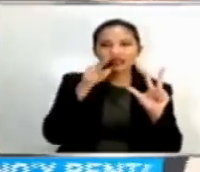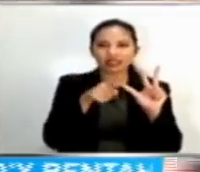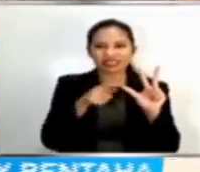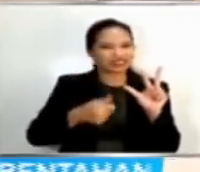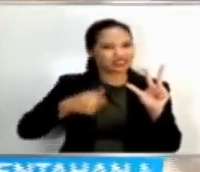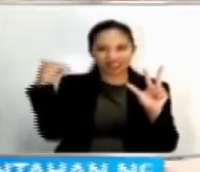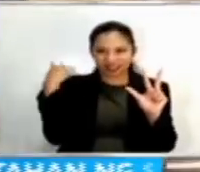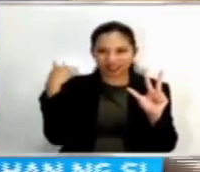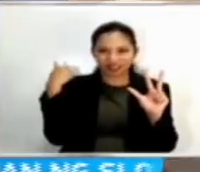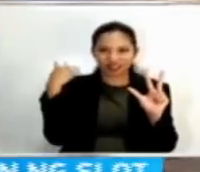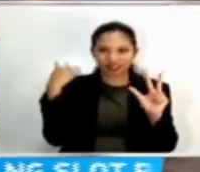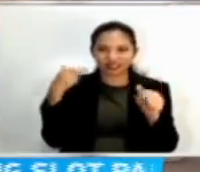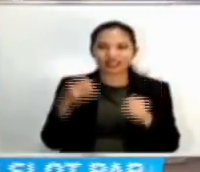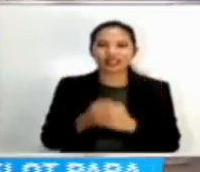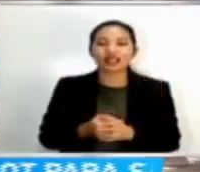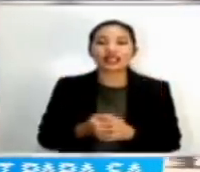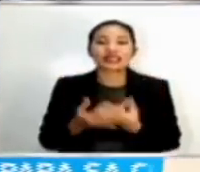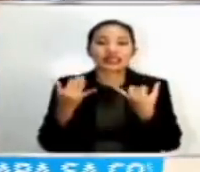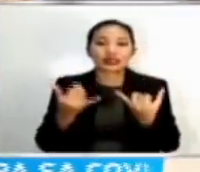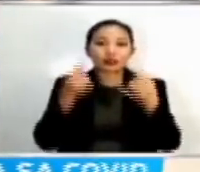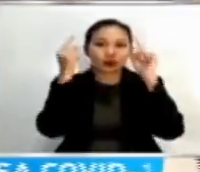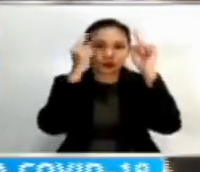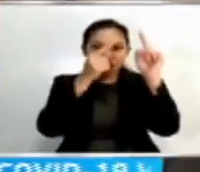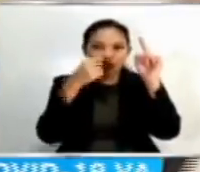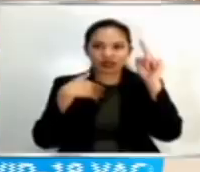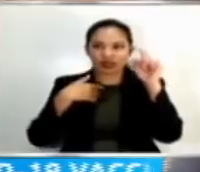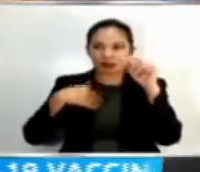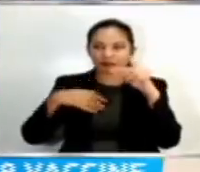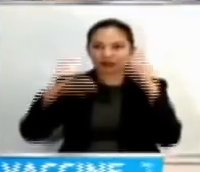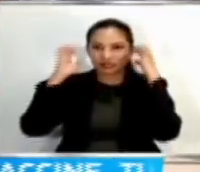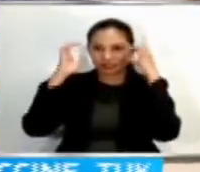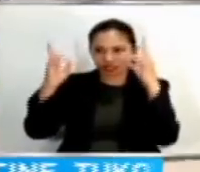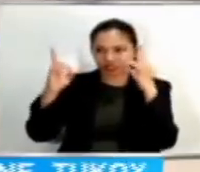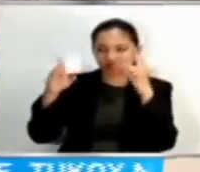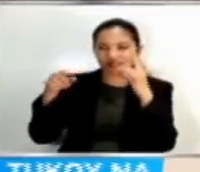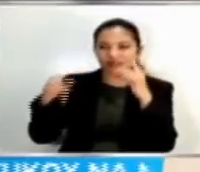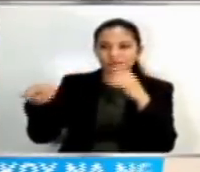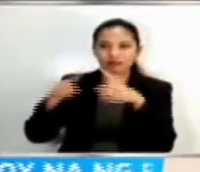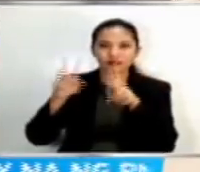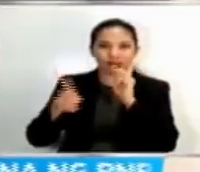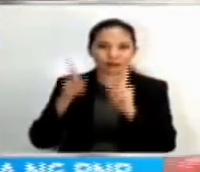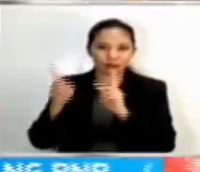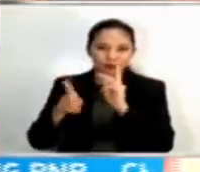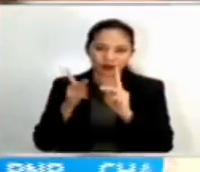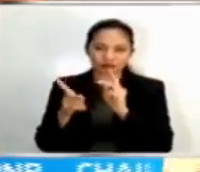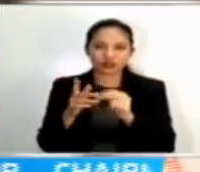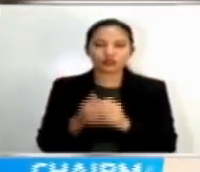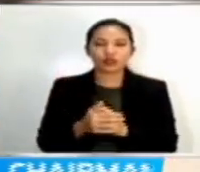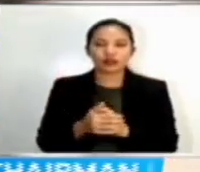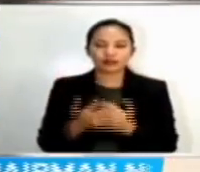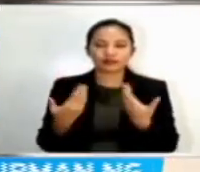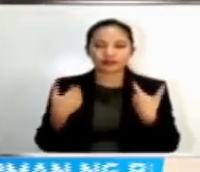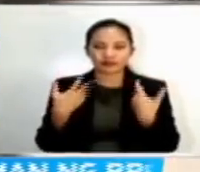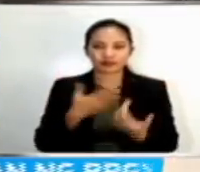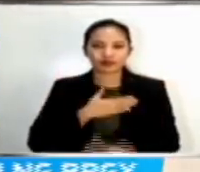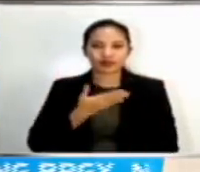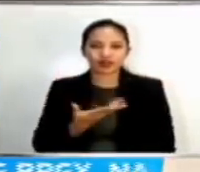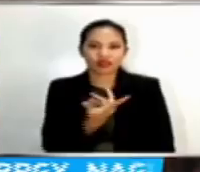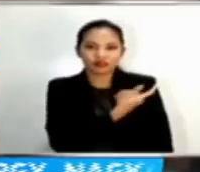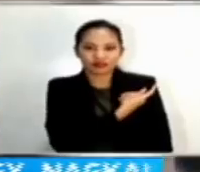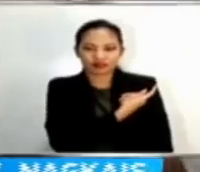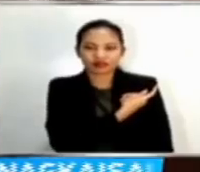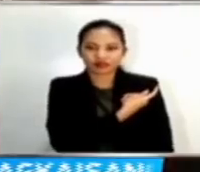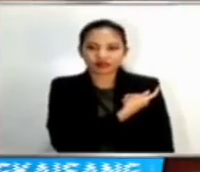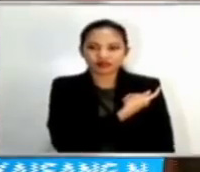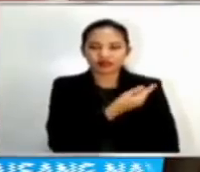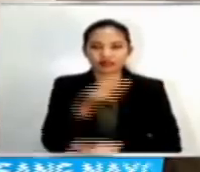mga undecided na magpabakuna na rin sila. And kailangan natin siyempre spread yung information na safe naman itong mga vaccines